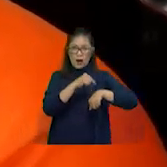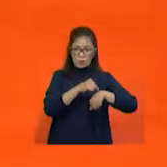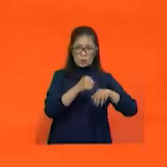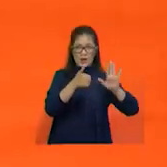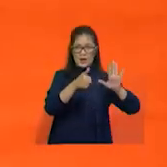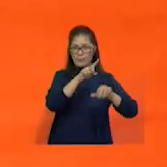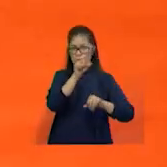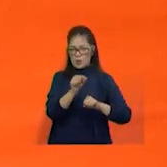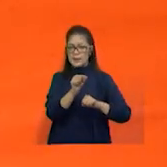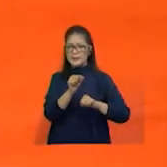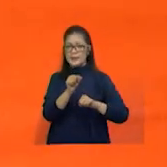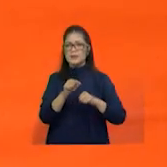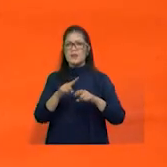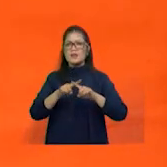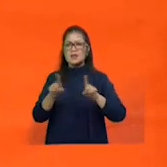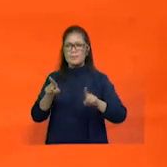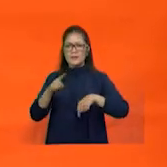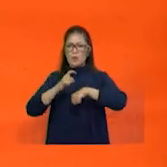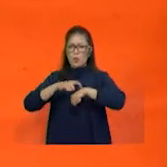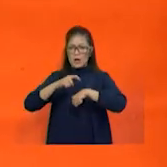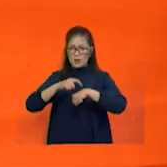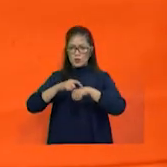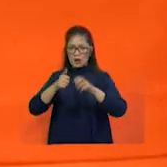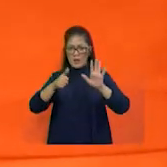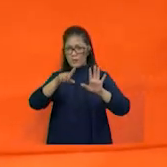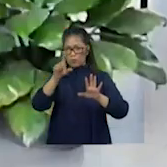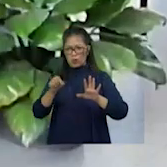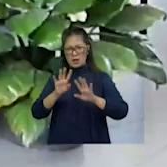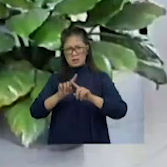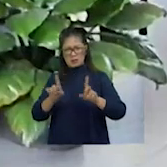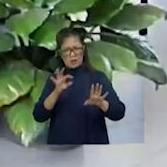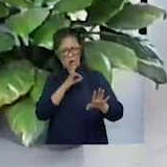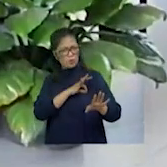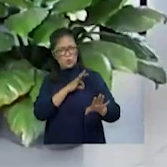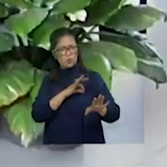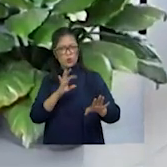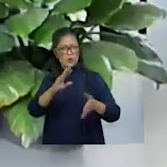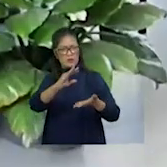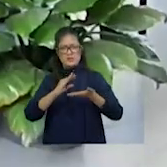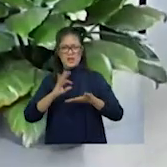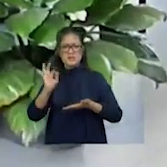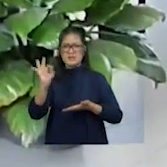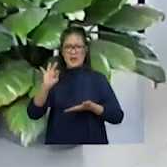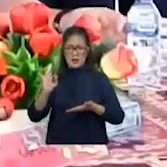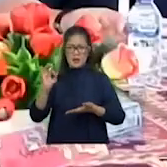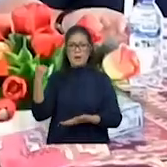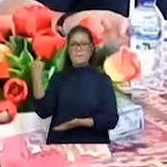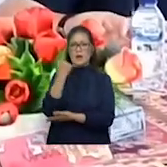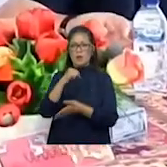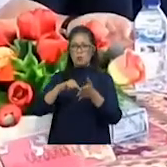bulan. Namun waktu berlalu, keuntungan investasi yang dijanjikan tak kunjung cair. Pelaku mengaku sudah menjalankan aksinya sejak